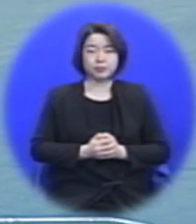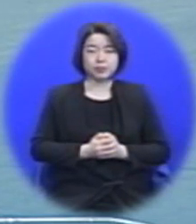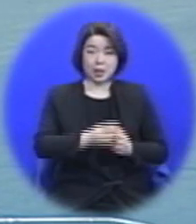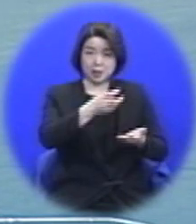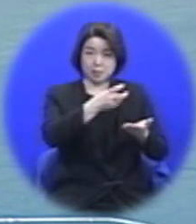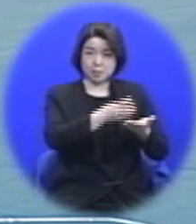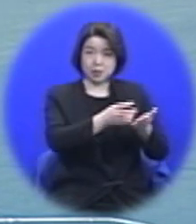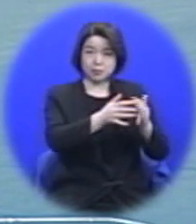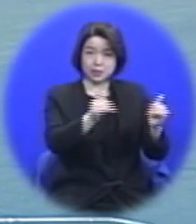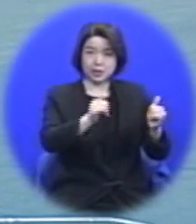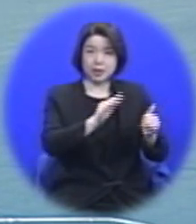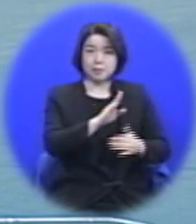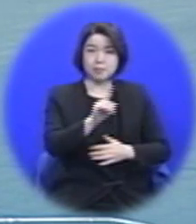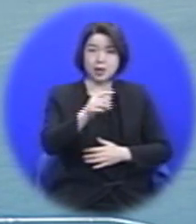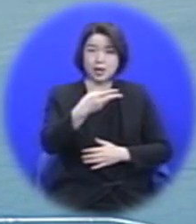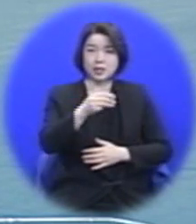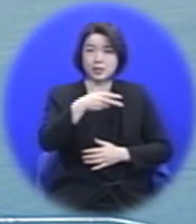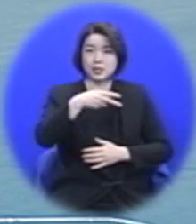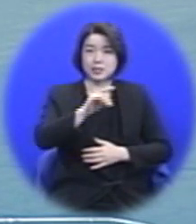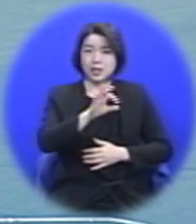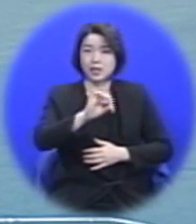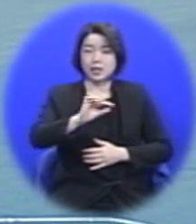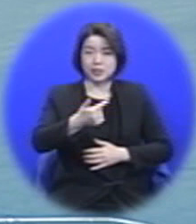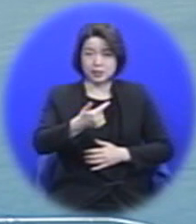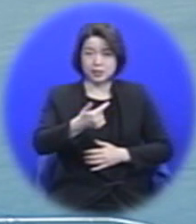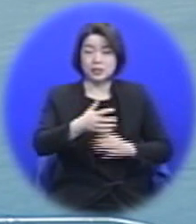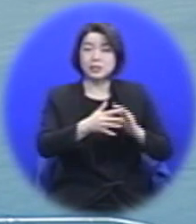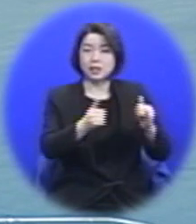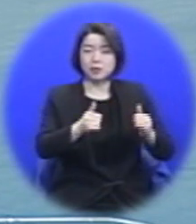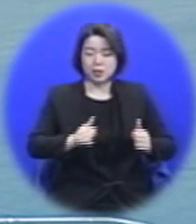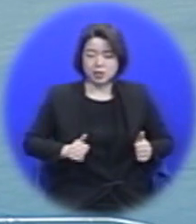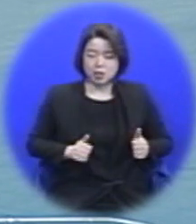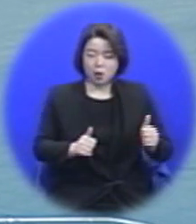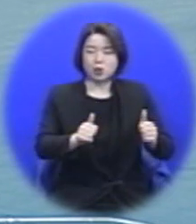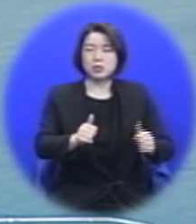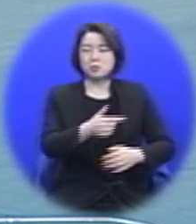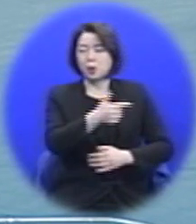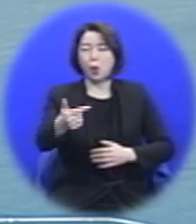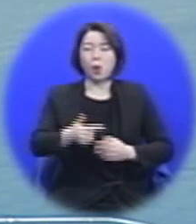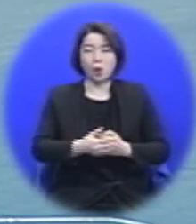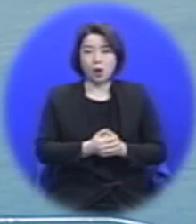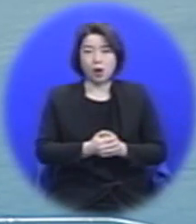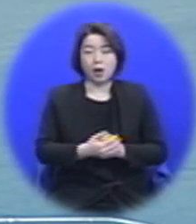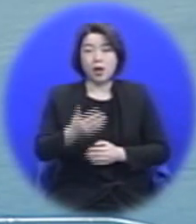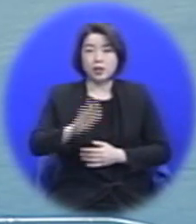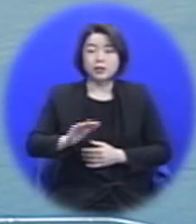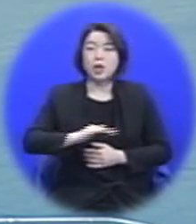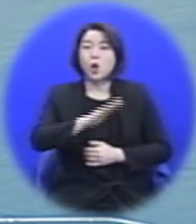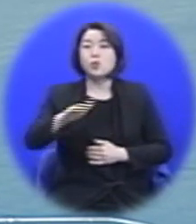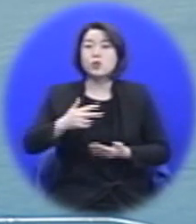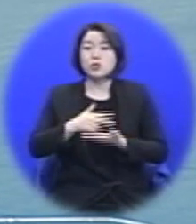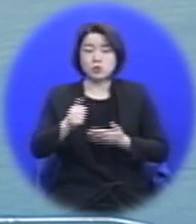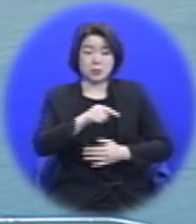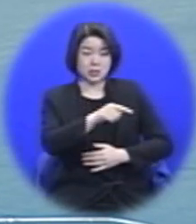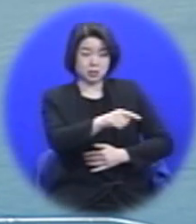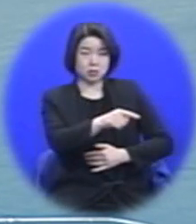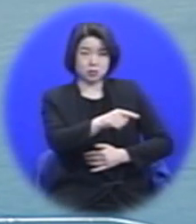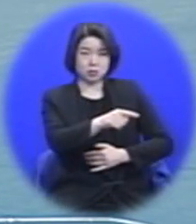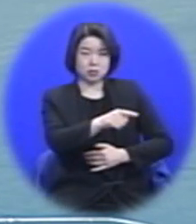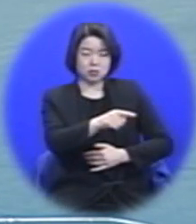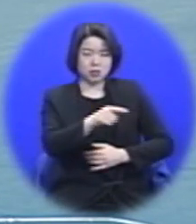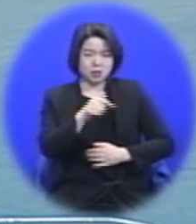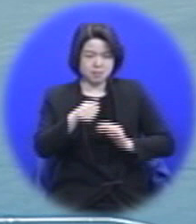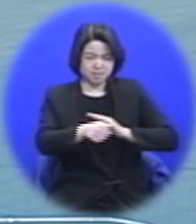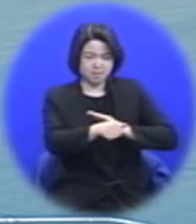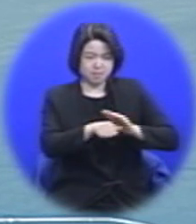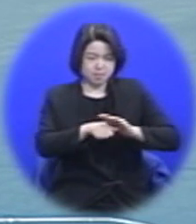바리새인들, 그들은 열심히 대단한 사람들이었습니다. 그런데 우리 주님은 그들에게 독사의 자식이라고